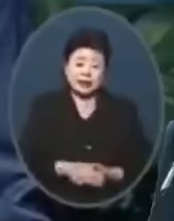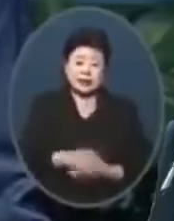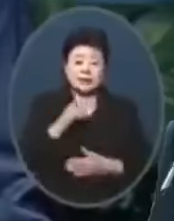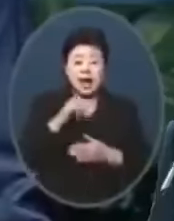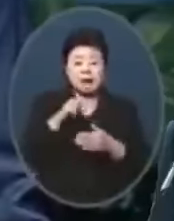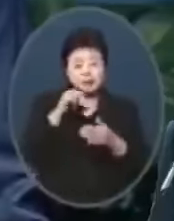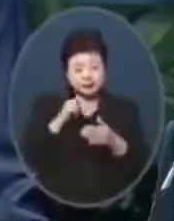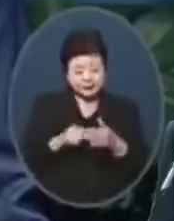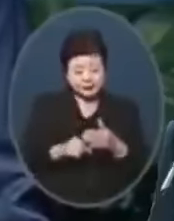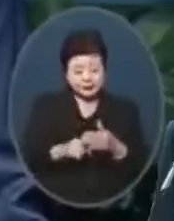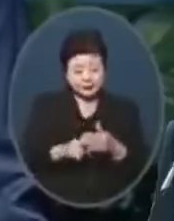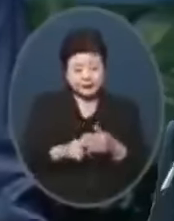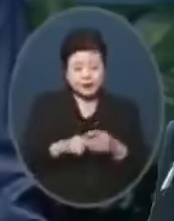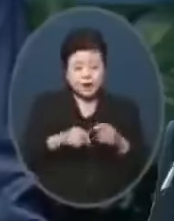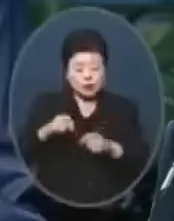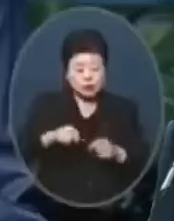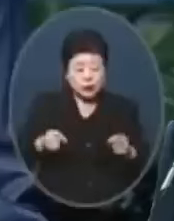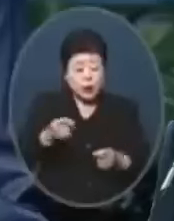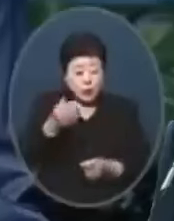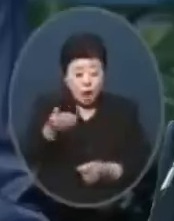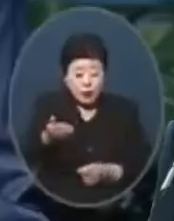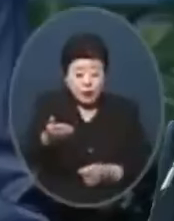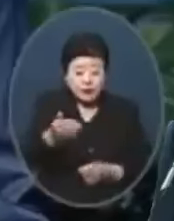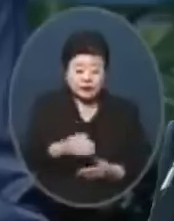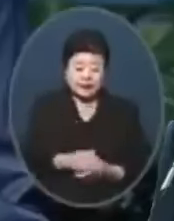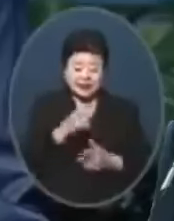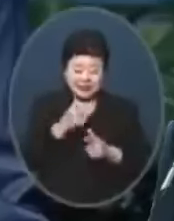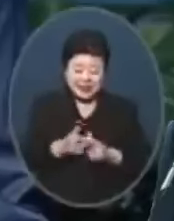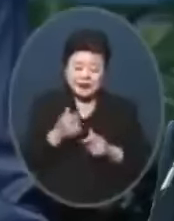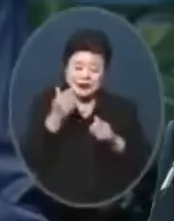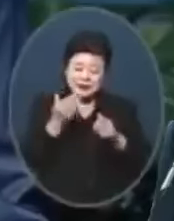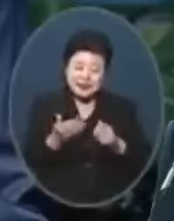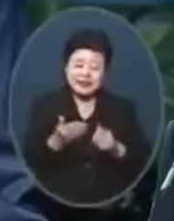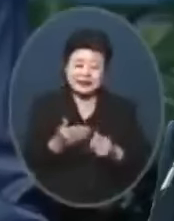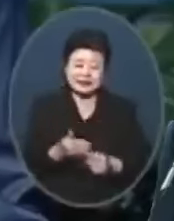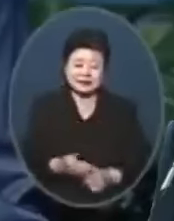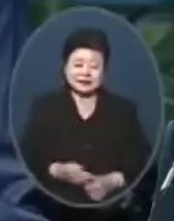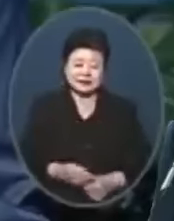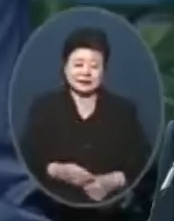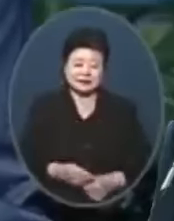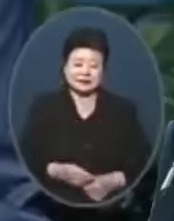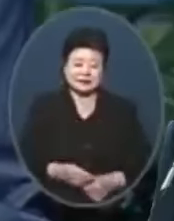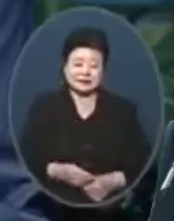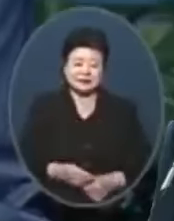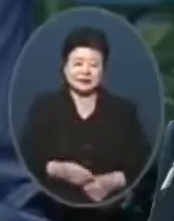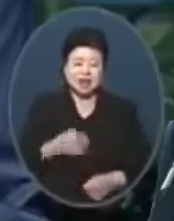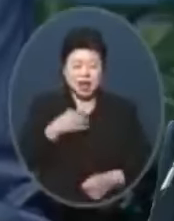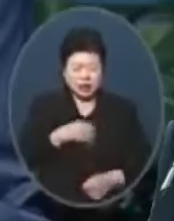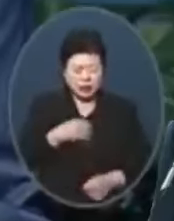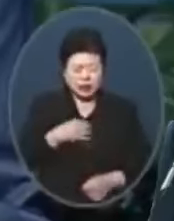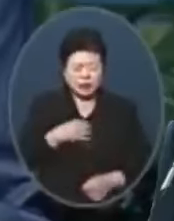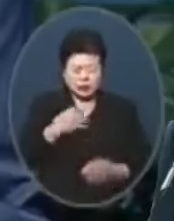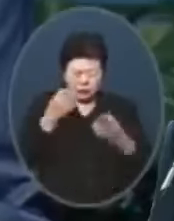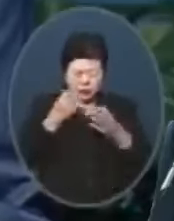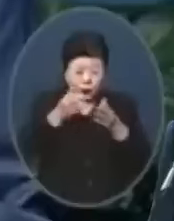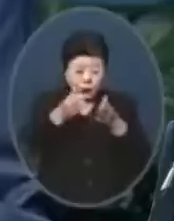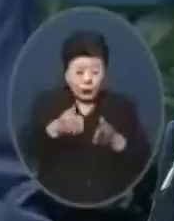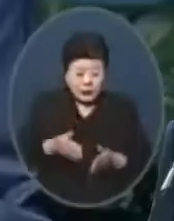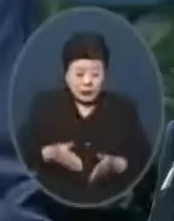마음을 풀어놓으면 예수님이 한없이 괴로워했던 그 고통을